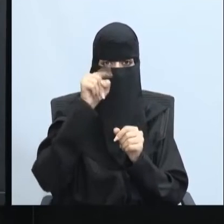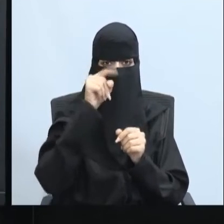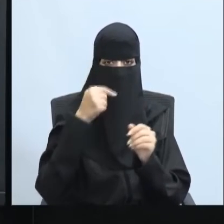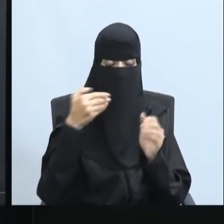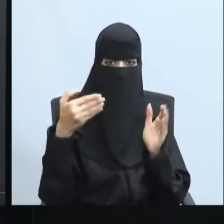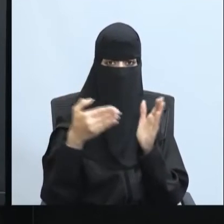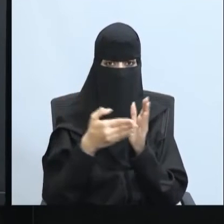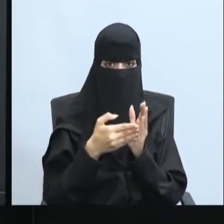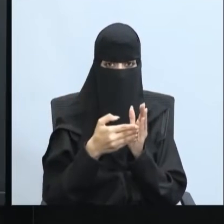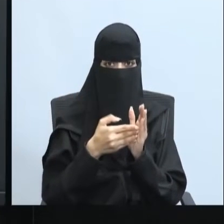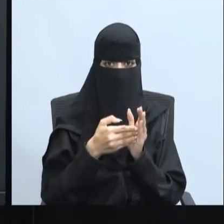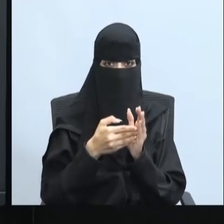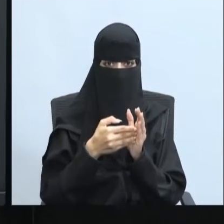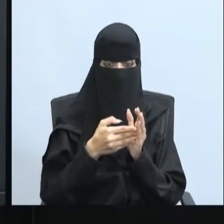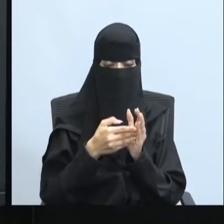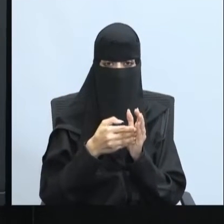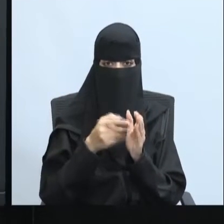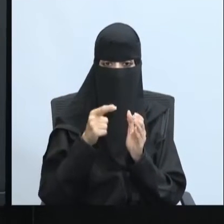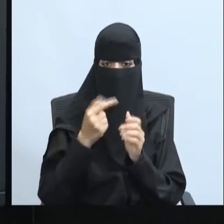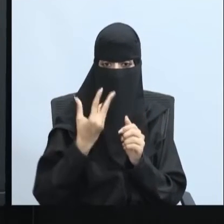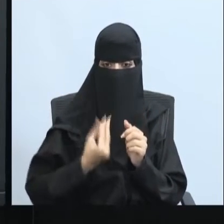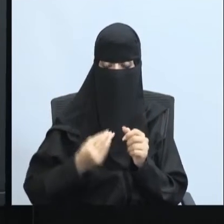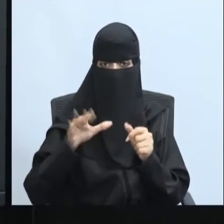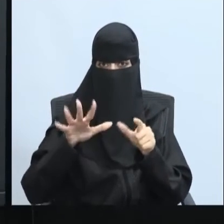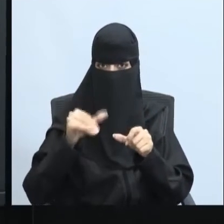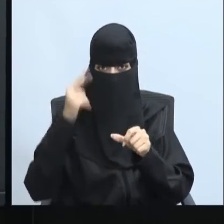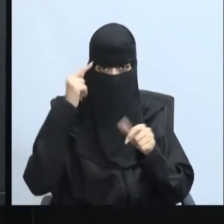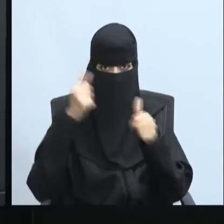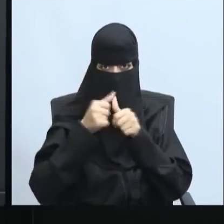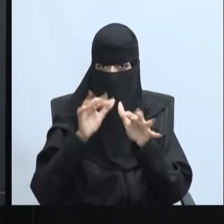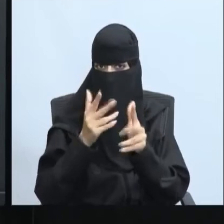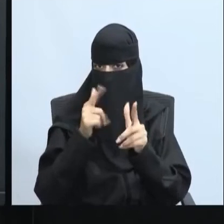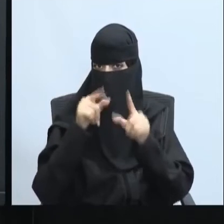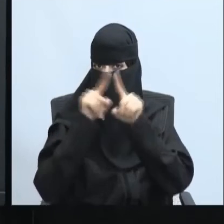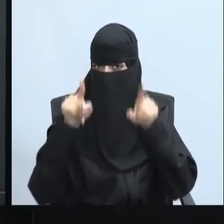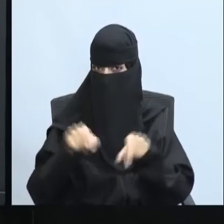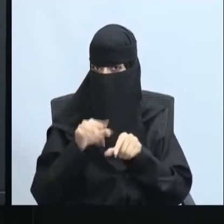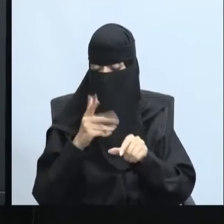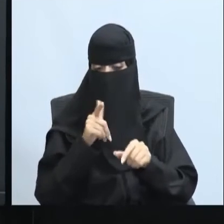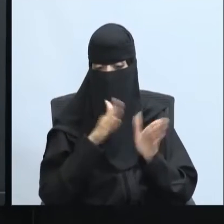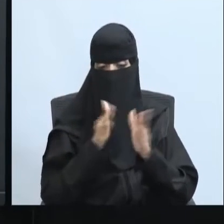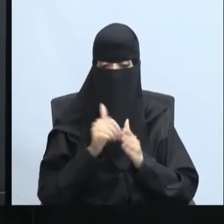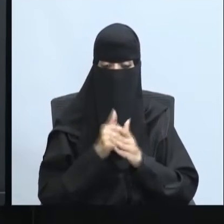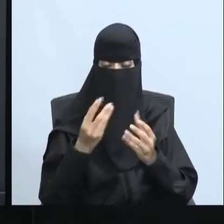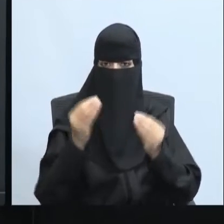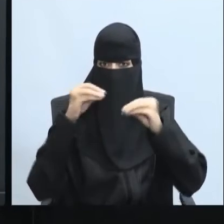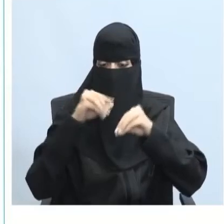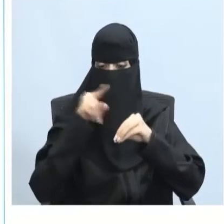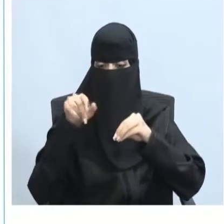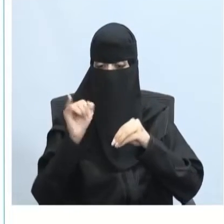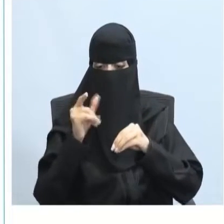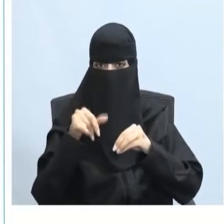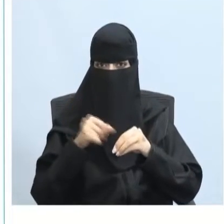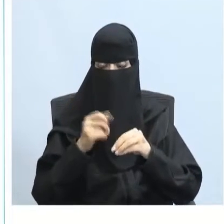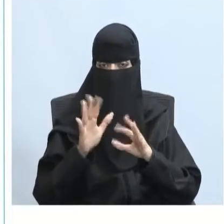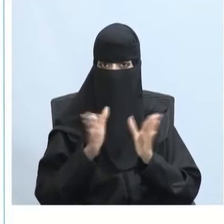من اي قائمه قمنا باضافتها احسنت قمنا باضافتها من قائمه